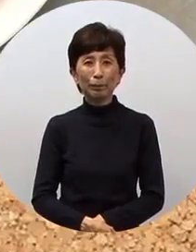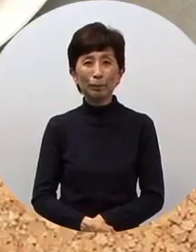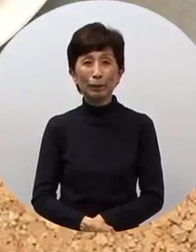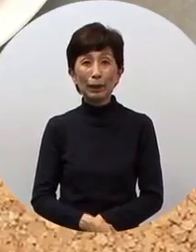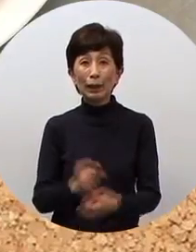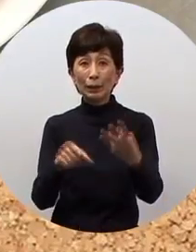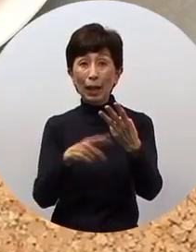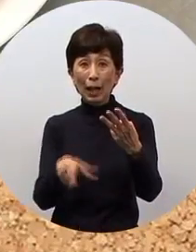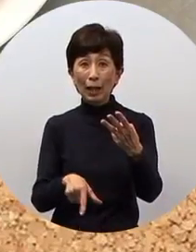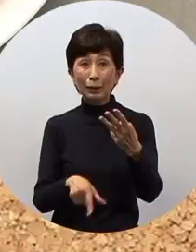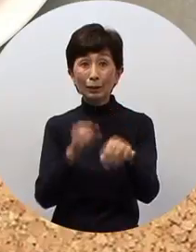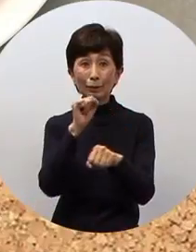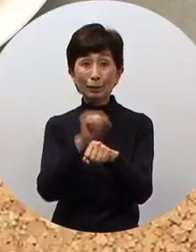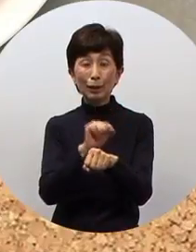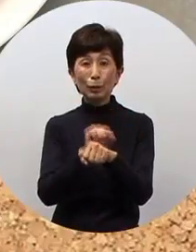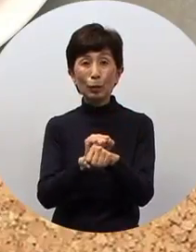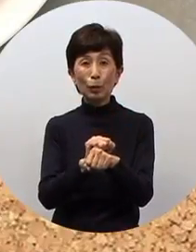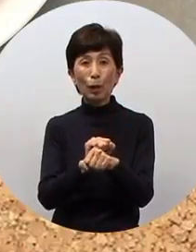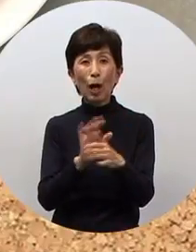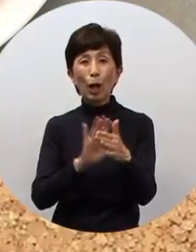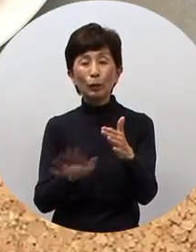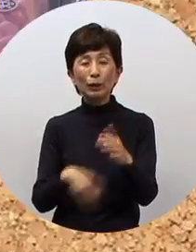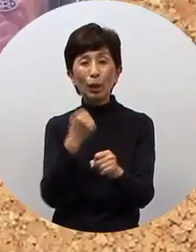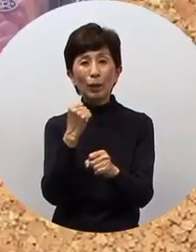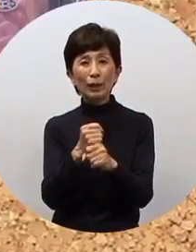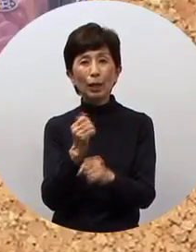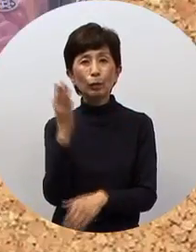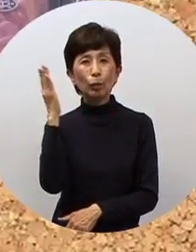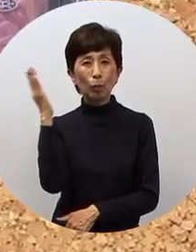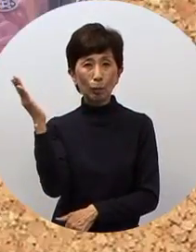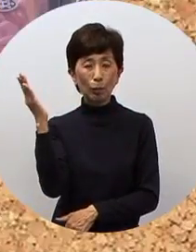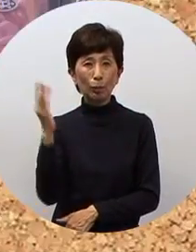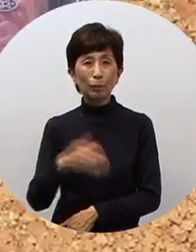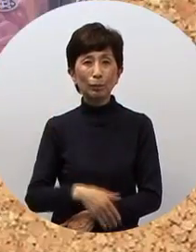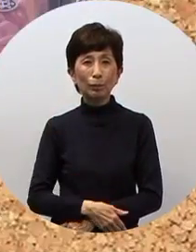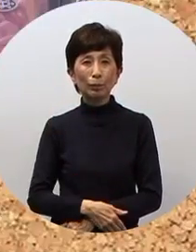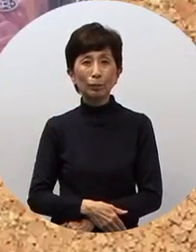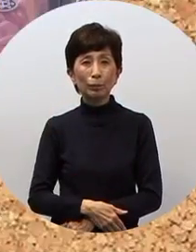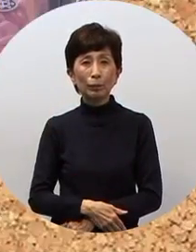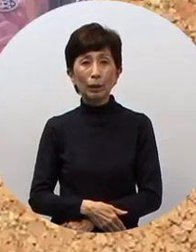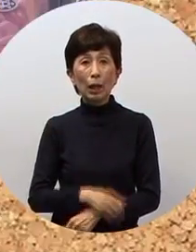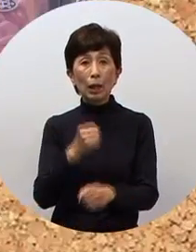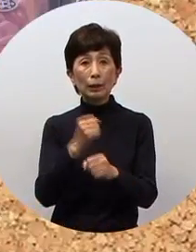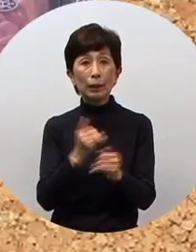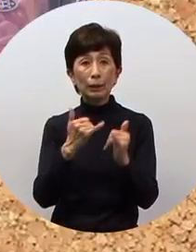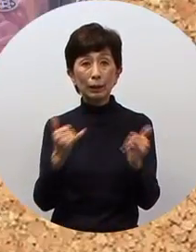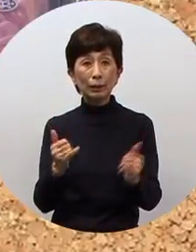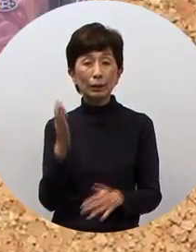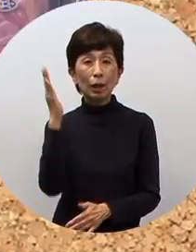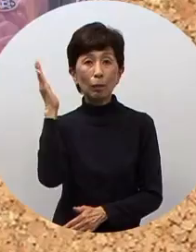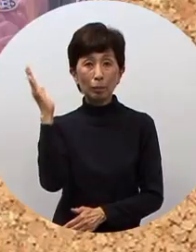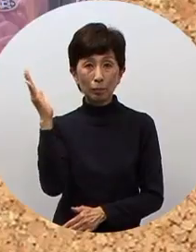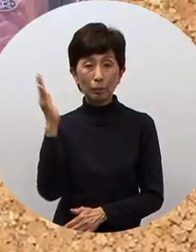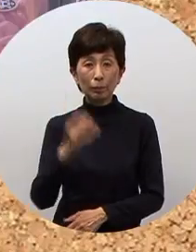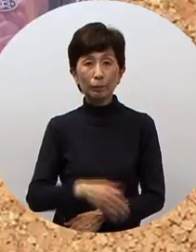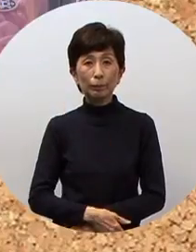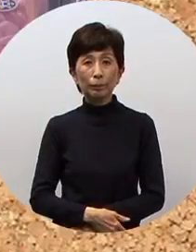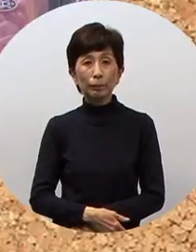3月の食材は藤沢さんの山寄りポークを使います。生産者はご覧の方々です。